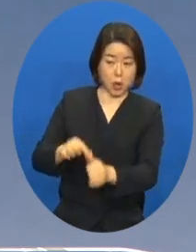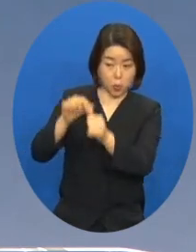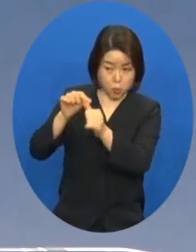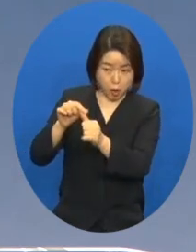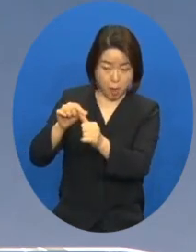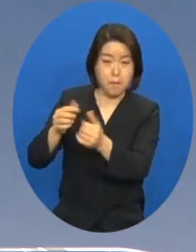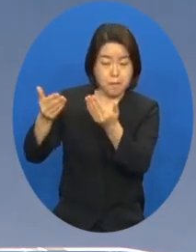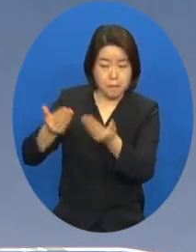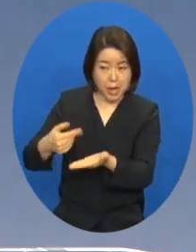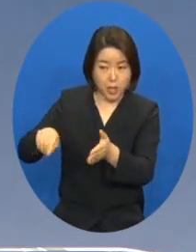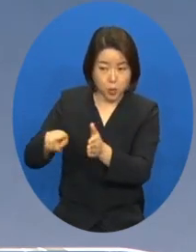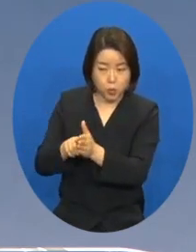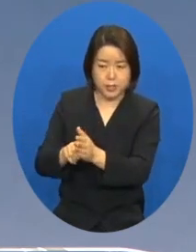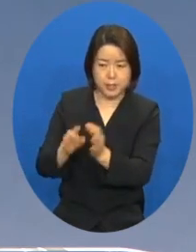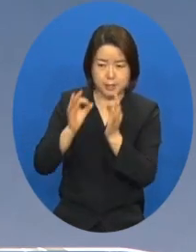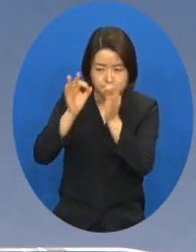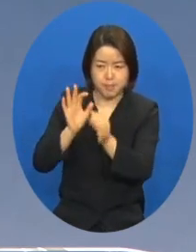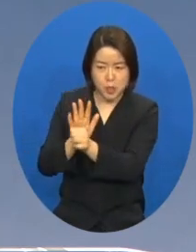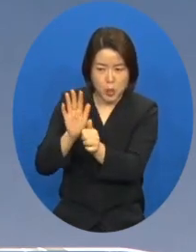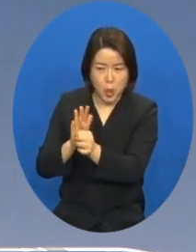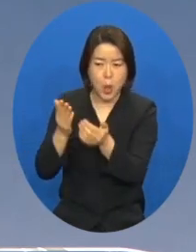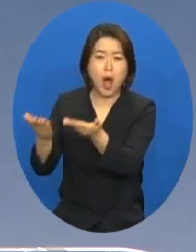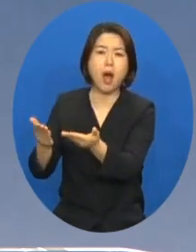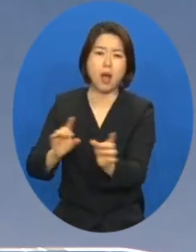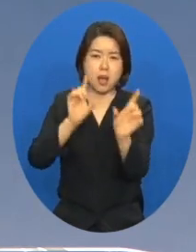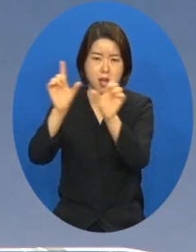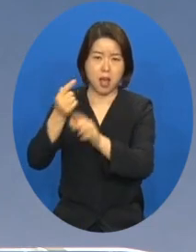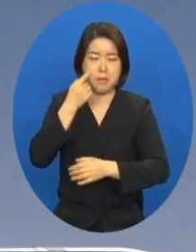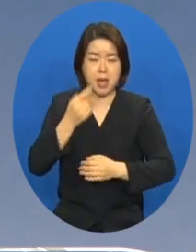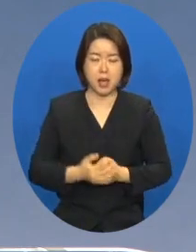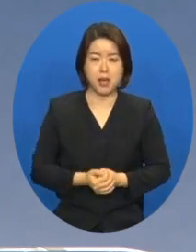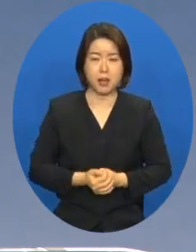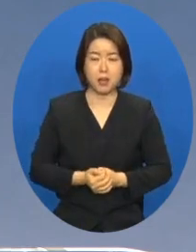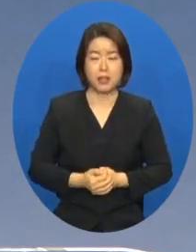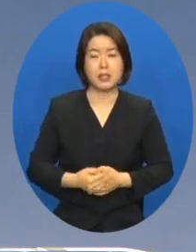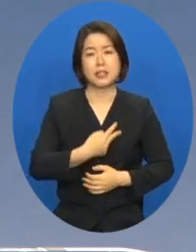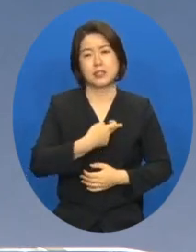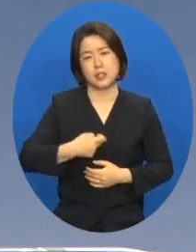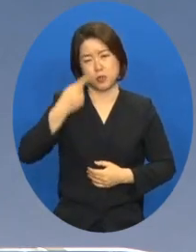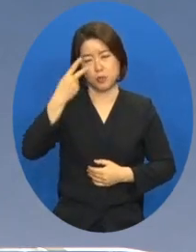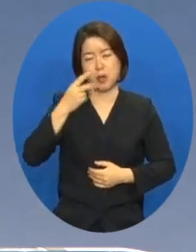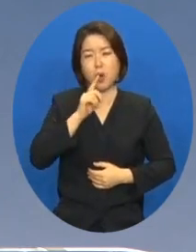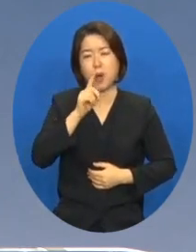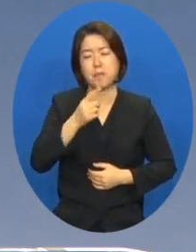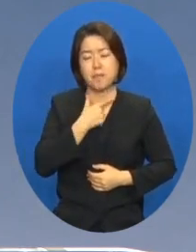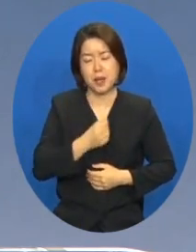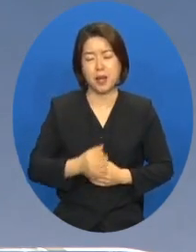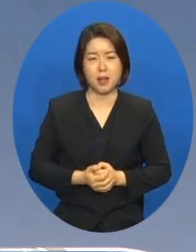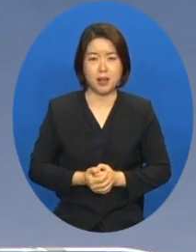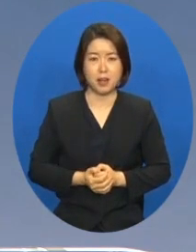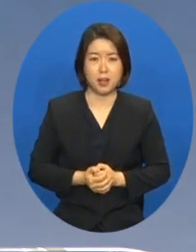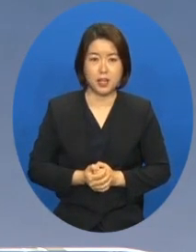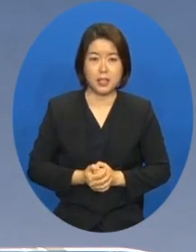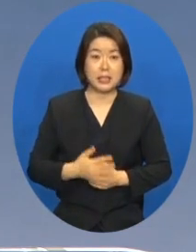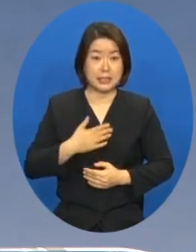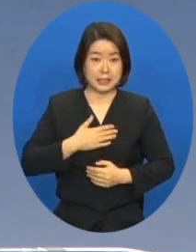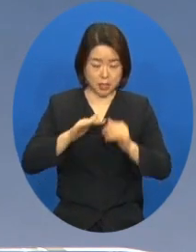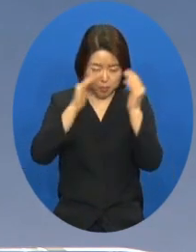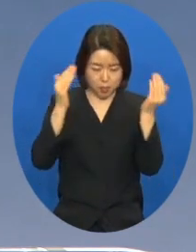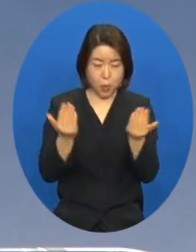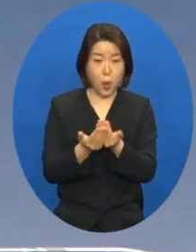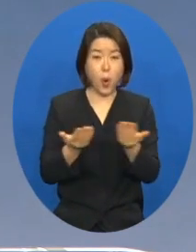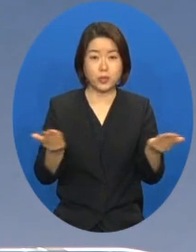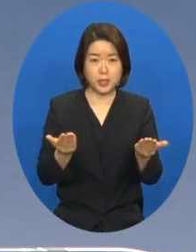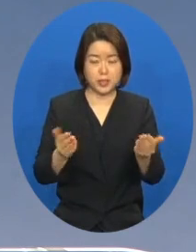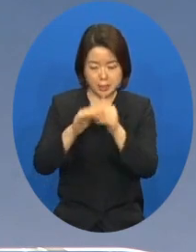사람이 구원 받도록 그렇게 사십시오. 그게 사도 바울이 하고 싶은 말이었습니다. 33절 나도 모든 일을